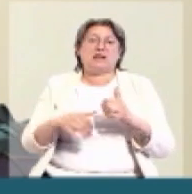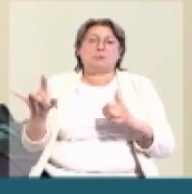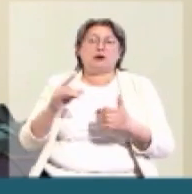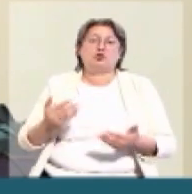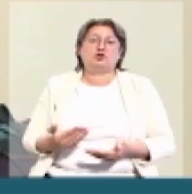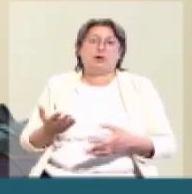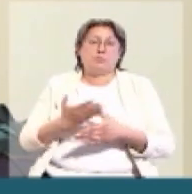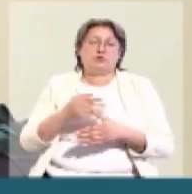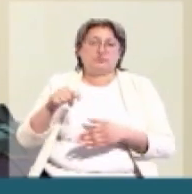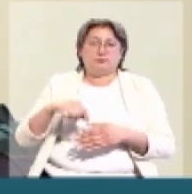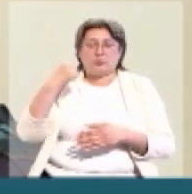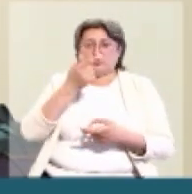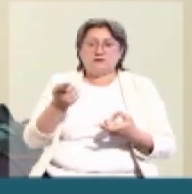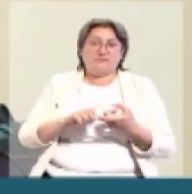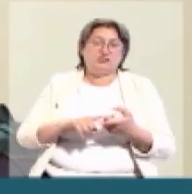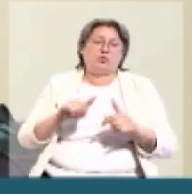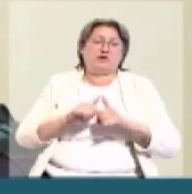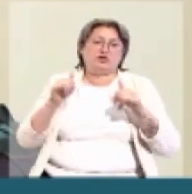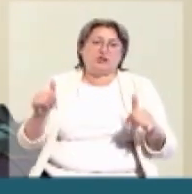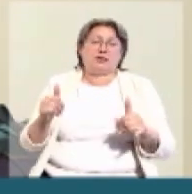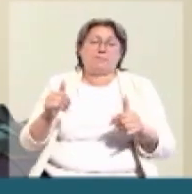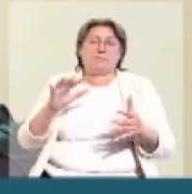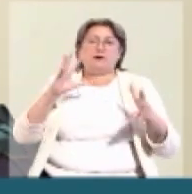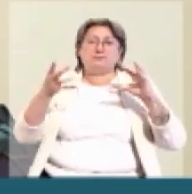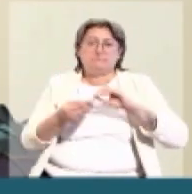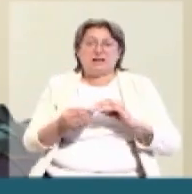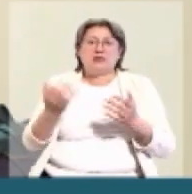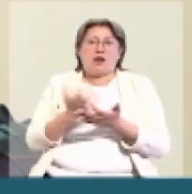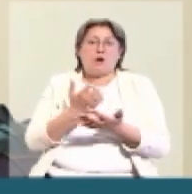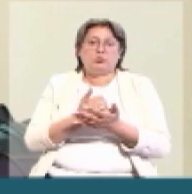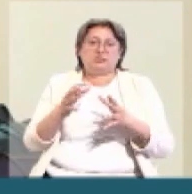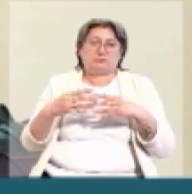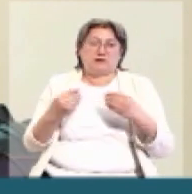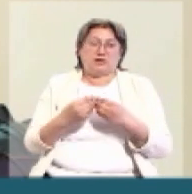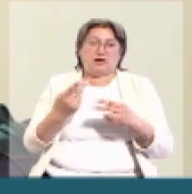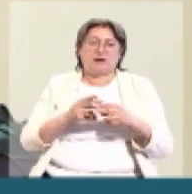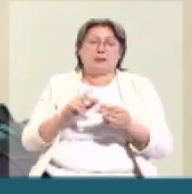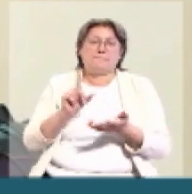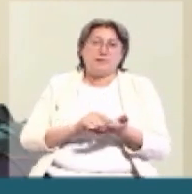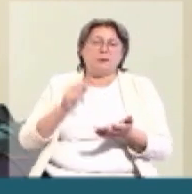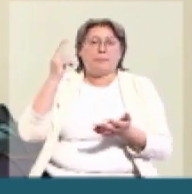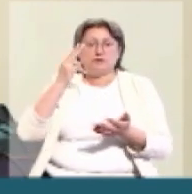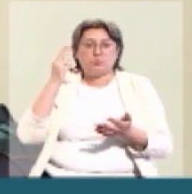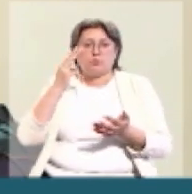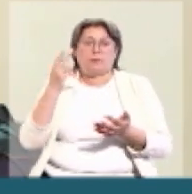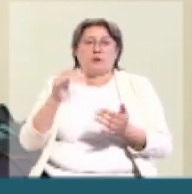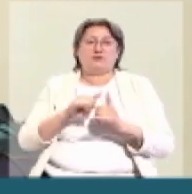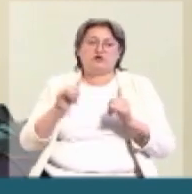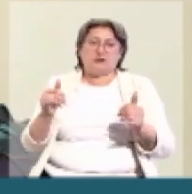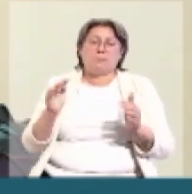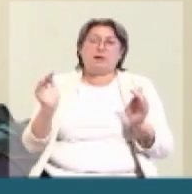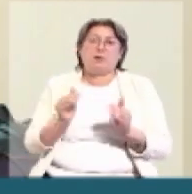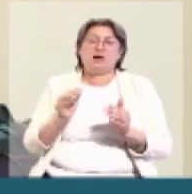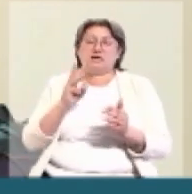размера жилищной помощи в текущем году связано с увеличением совокупного дохода семьи То есть это индексация пенсии и пособий увеличение